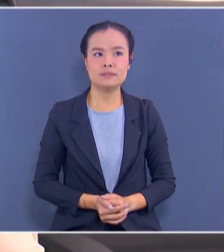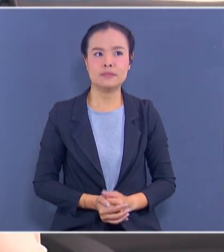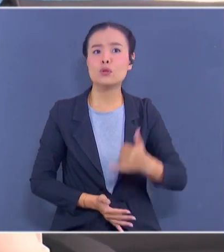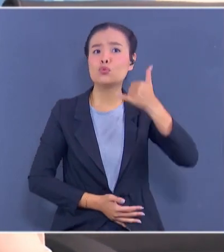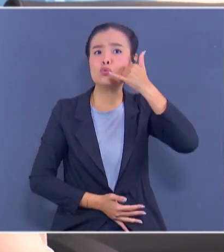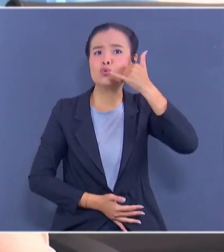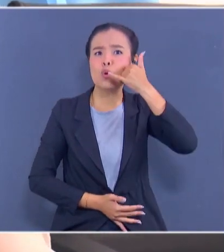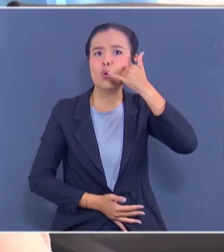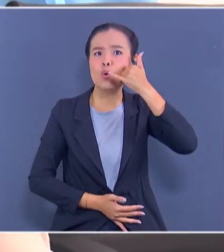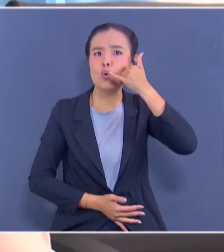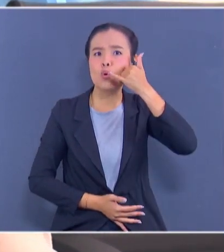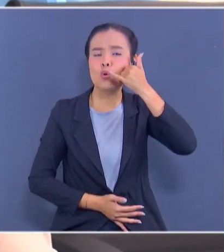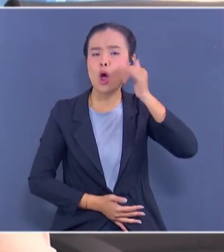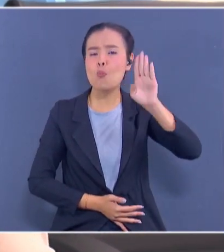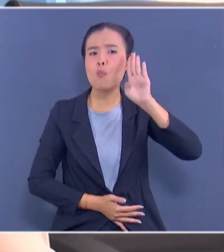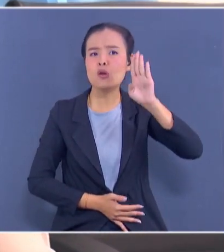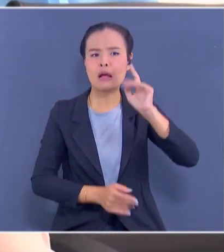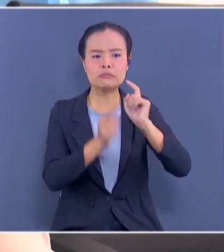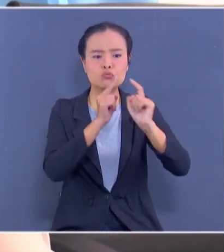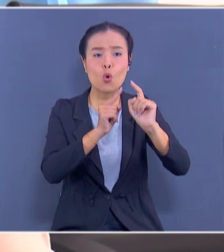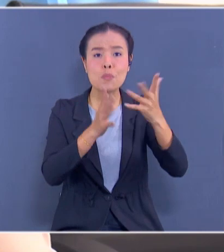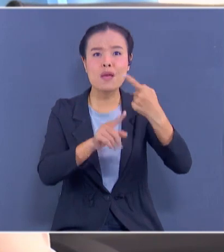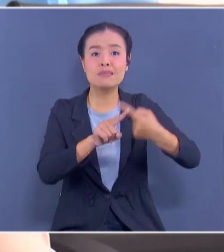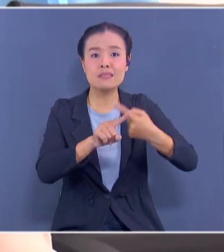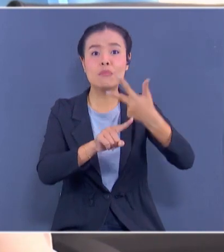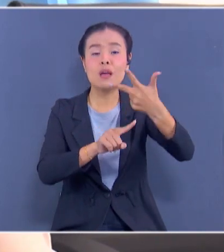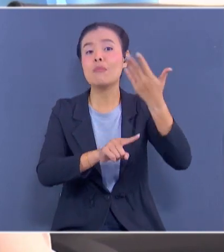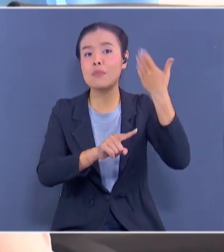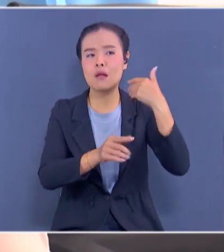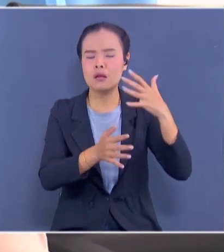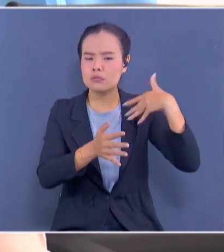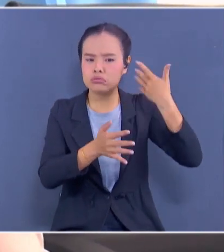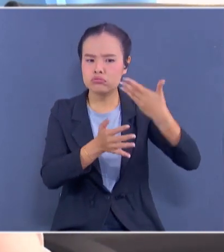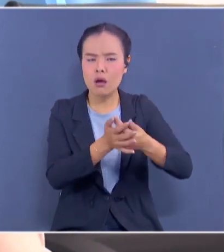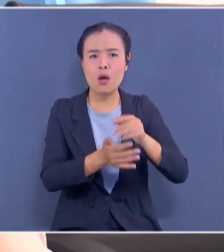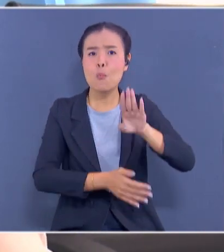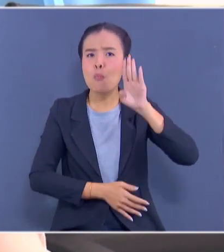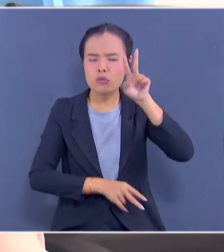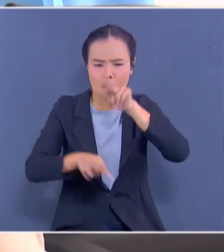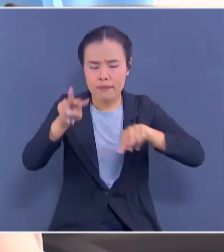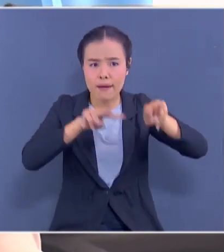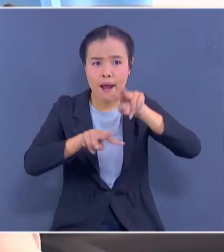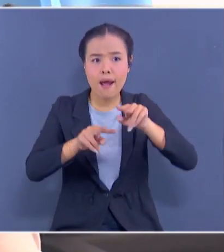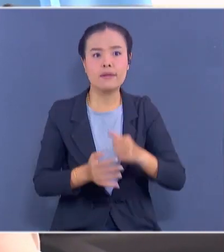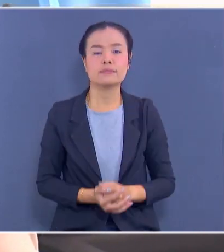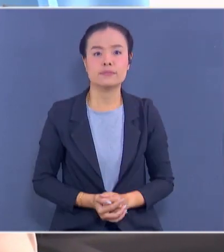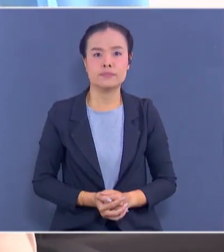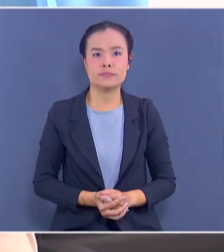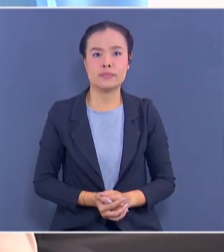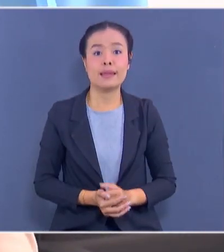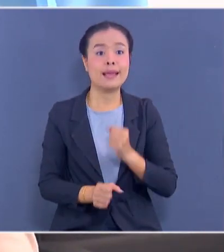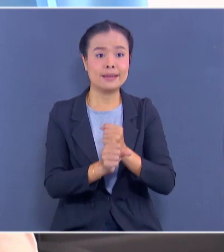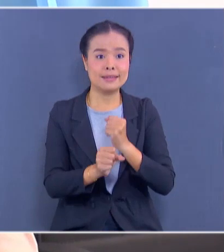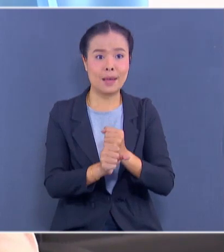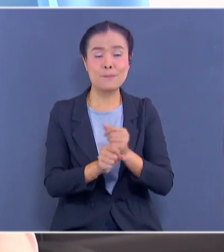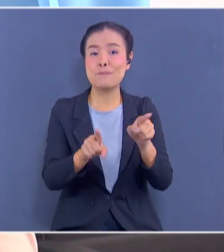ารถติดต่อบริษัทได้อันนี้เหตุการณ์นี้เกิดขึ้น3เดือนที่แล้วนะครับเสร็จปั๊บผ่านไปเราก็พยายามหาบริษัทต่างๆที่เขาทำอุป